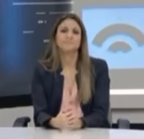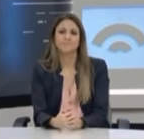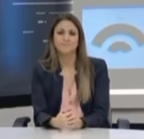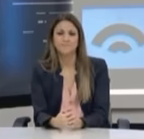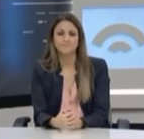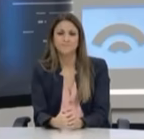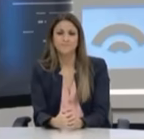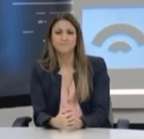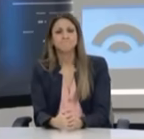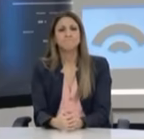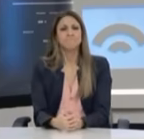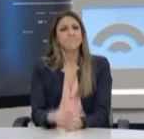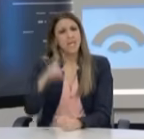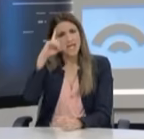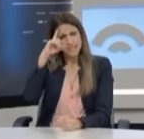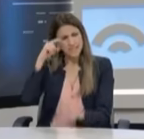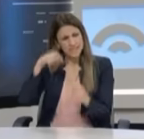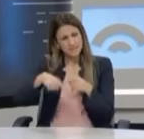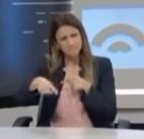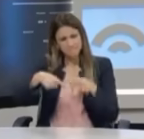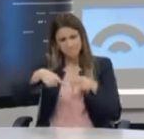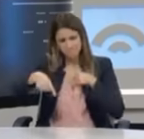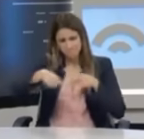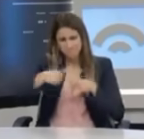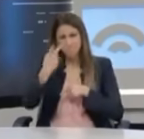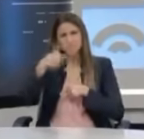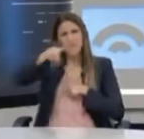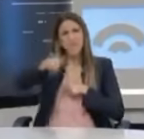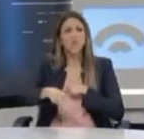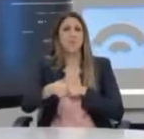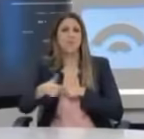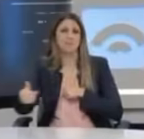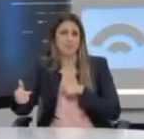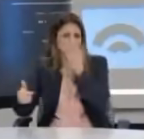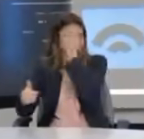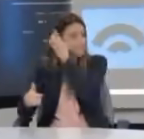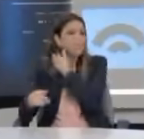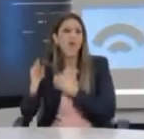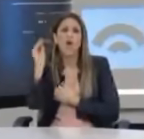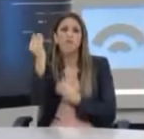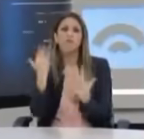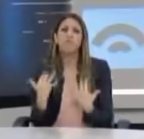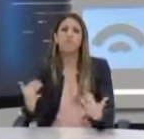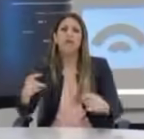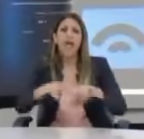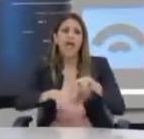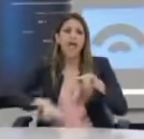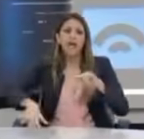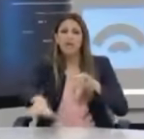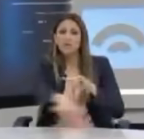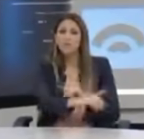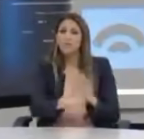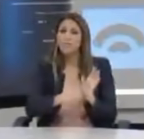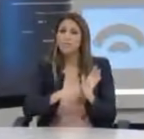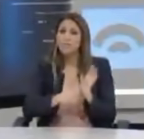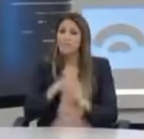Κυρίες και κύριοι συνάδελφοι, μέσα σε μόλις δύο μέρες, η Βουλή των Ελλήνων καλείται να αποφανθεί για ένα εξαιρετικά